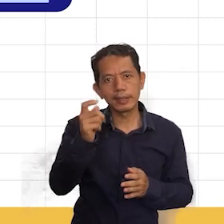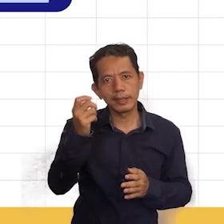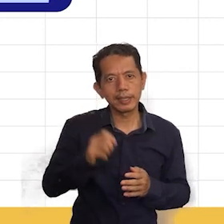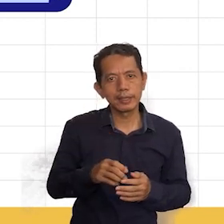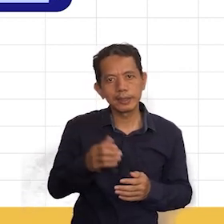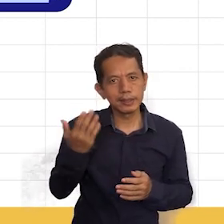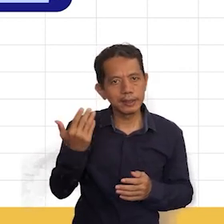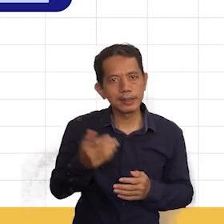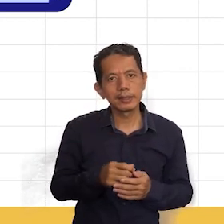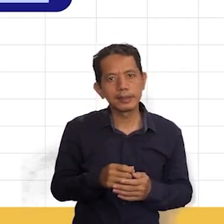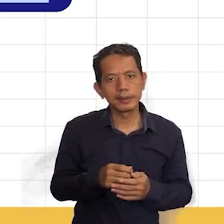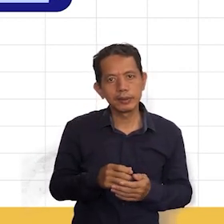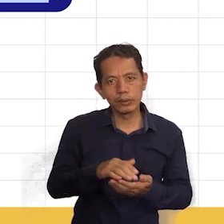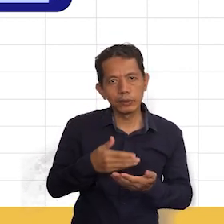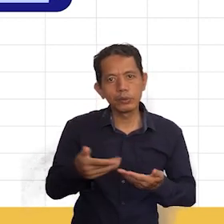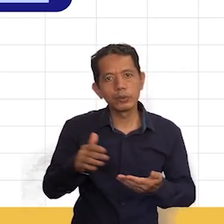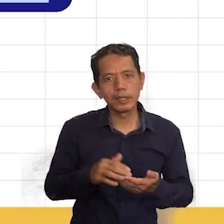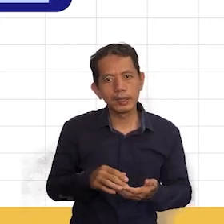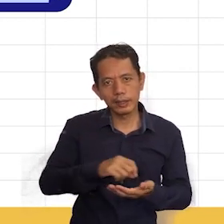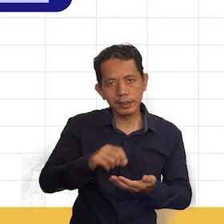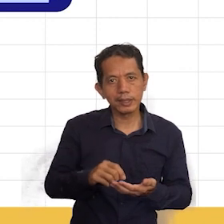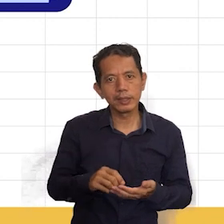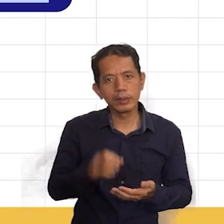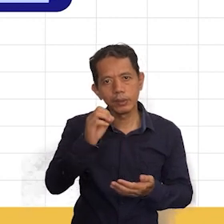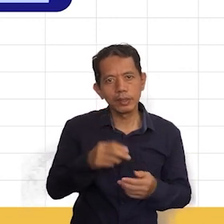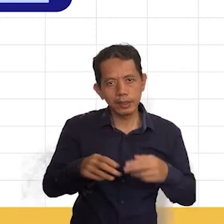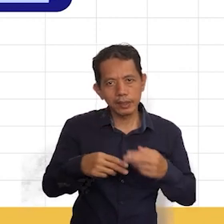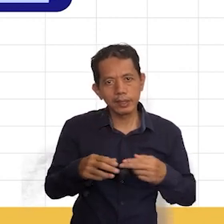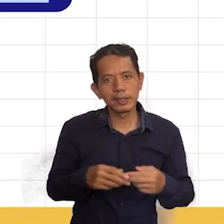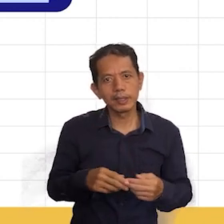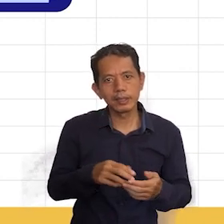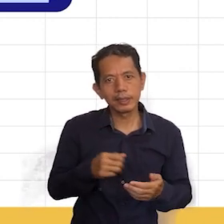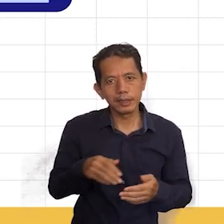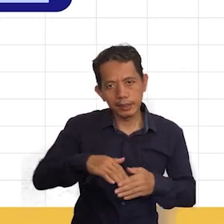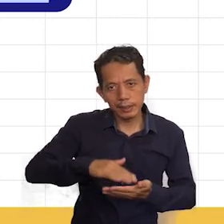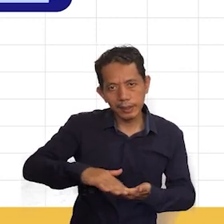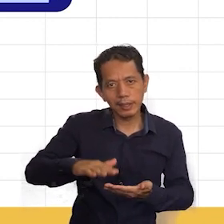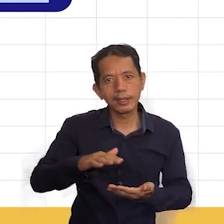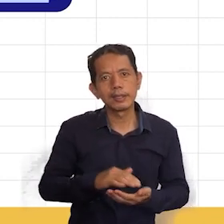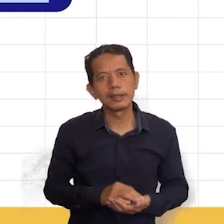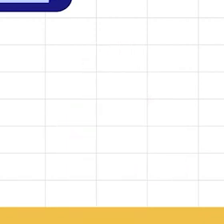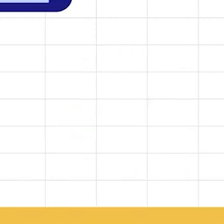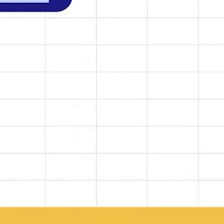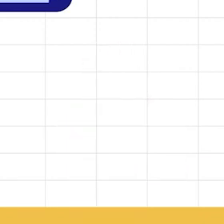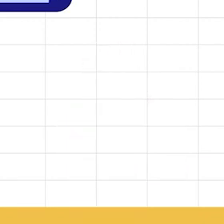yang sebelumnya sudah ditandatangani oleh rekan-rekan dan dicetak.